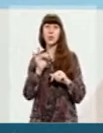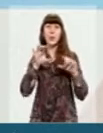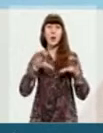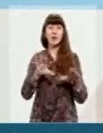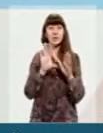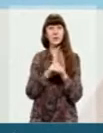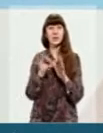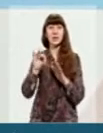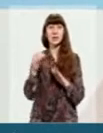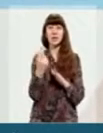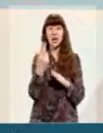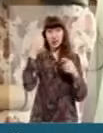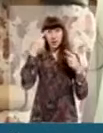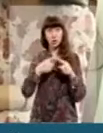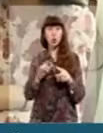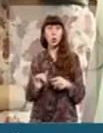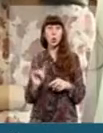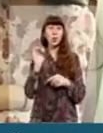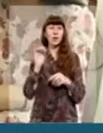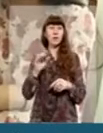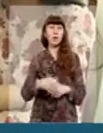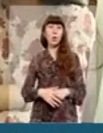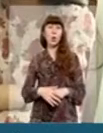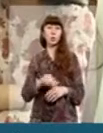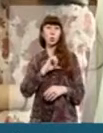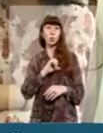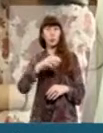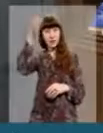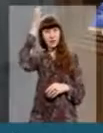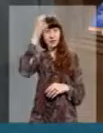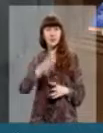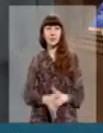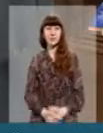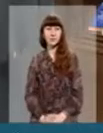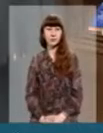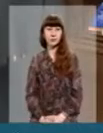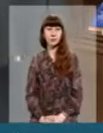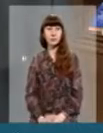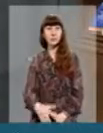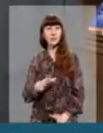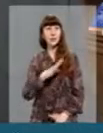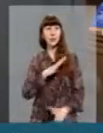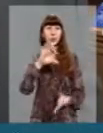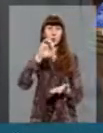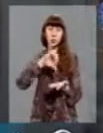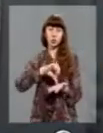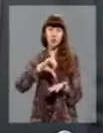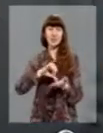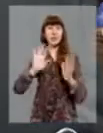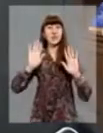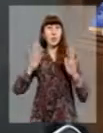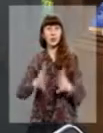Кустанайском социально-техническом университете, доктор юридических наук, профессор. Я был непосредственным участником этих